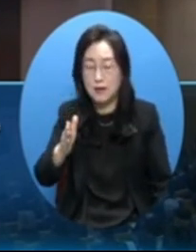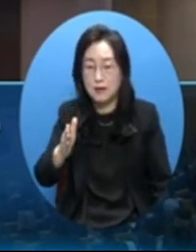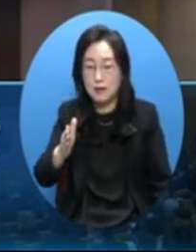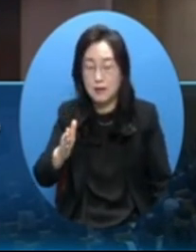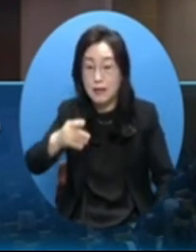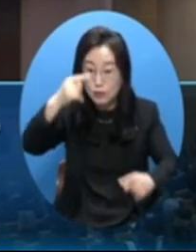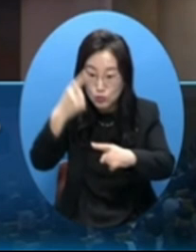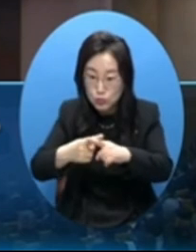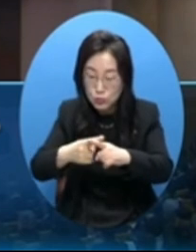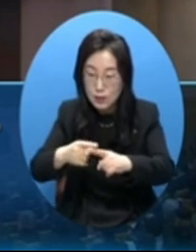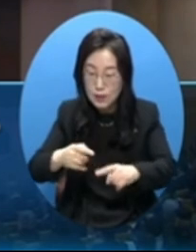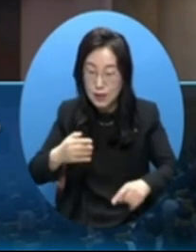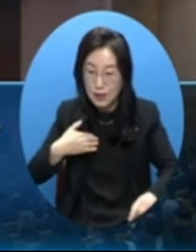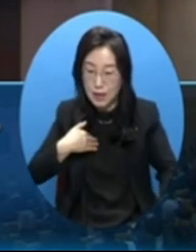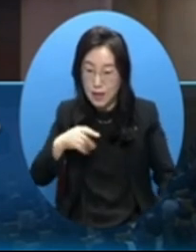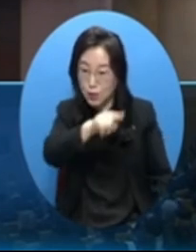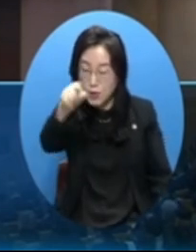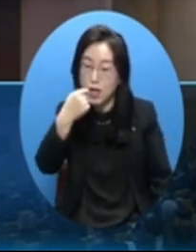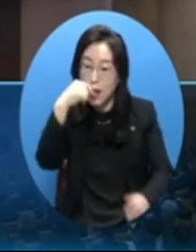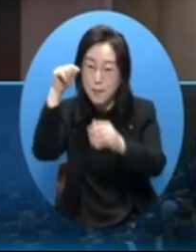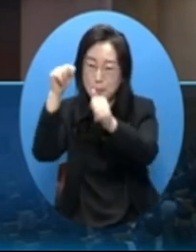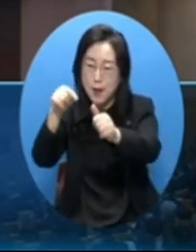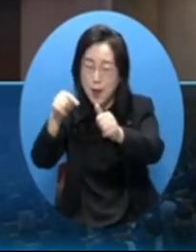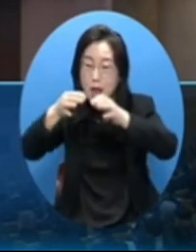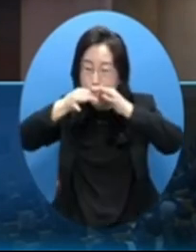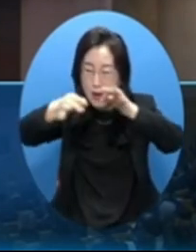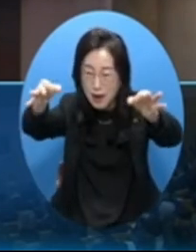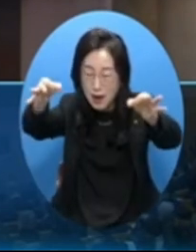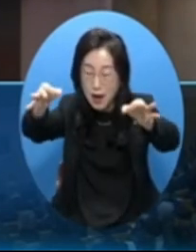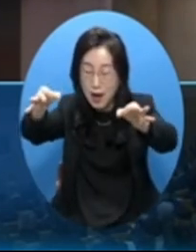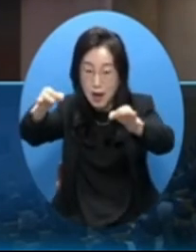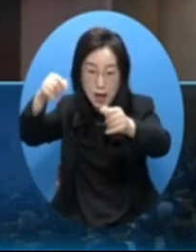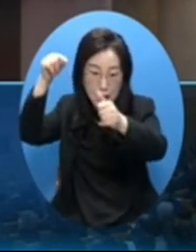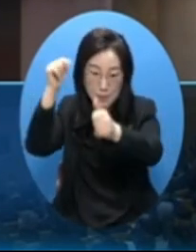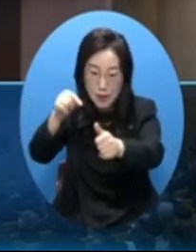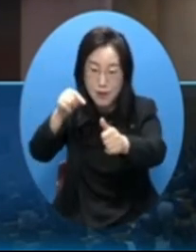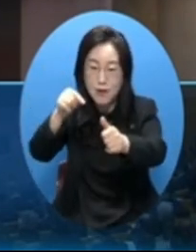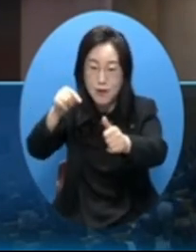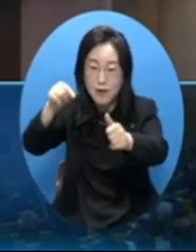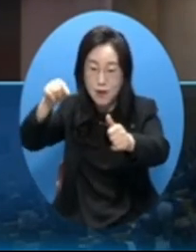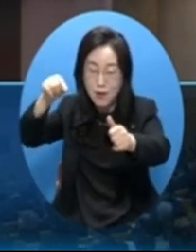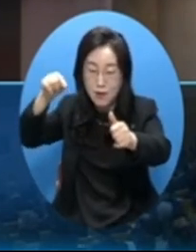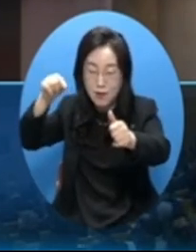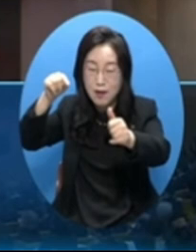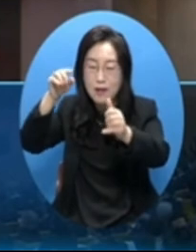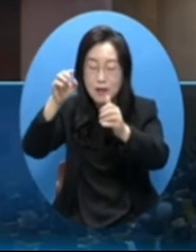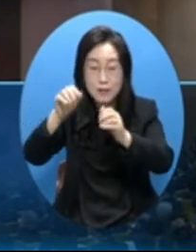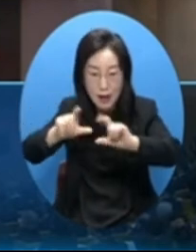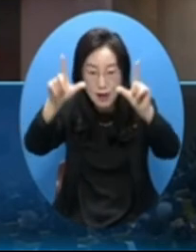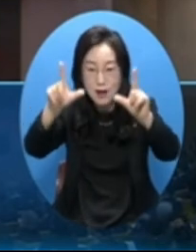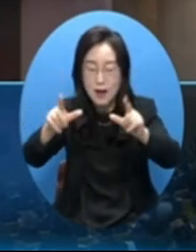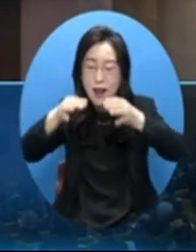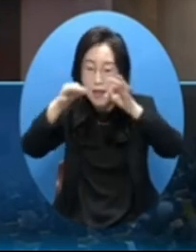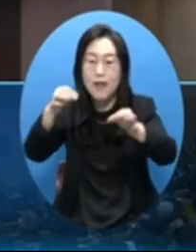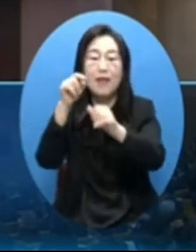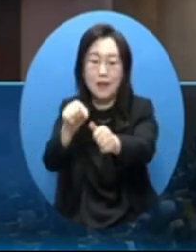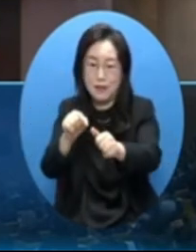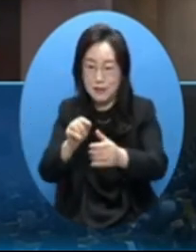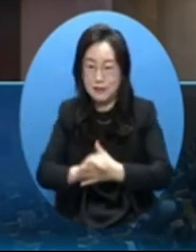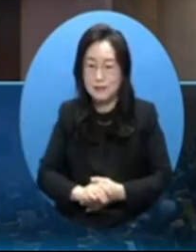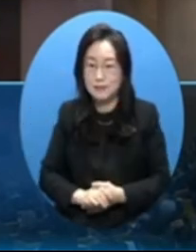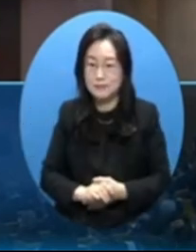내가 너에게 명령하라 외채든 외치라 하는 날에 명령하여 외치라 하는 날에 외칠지니라